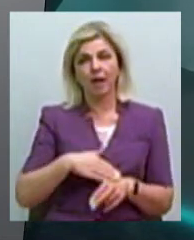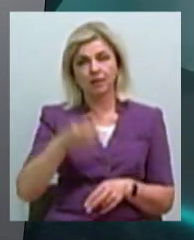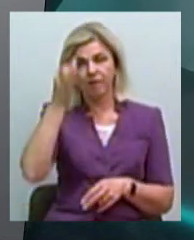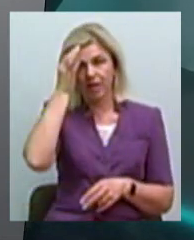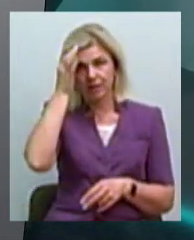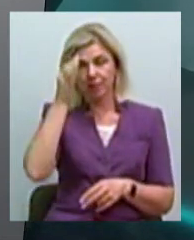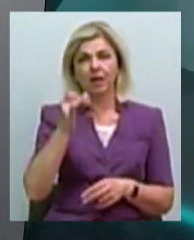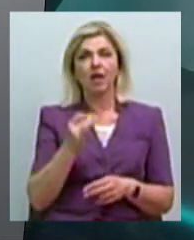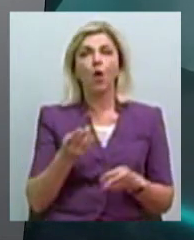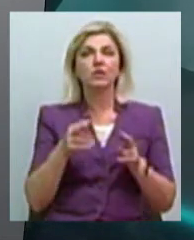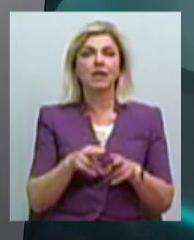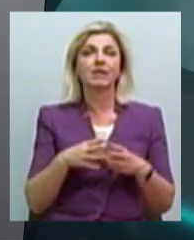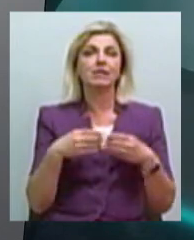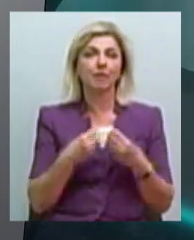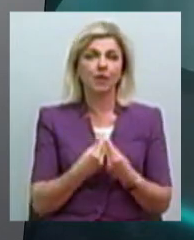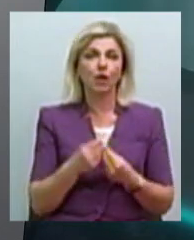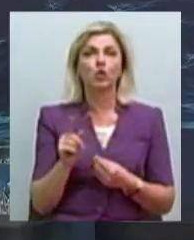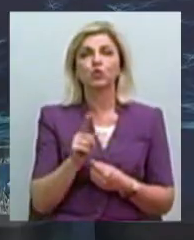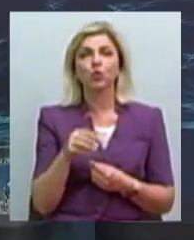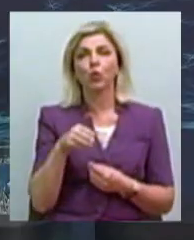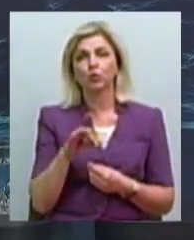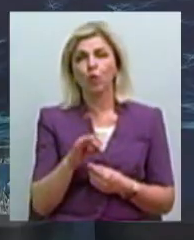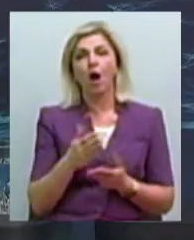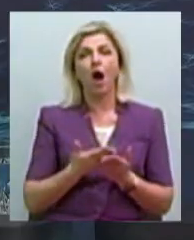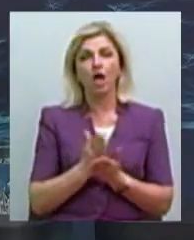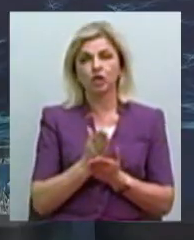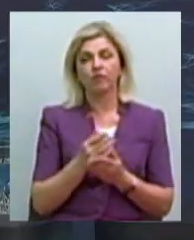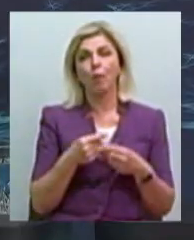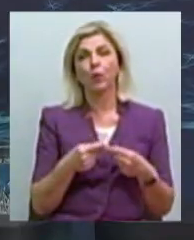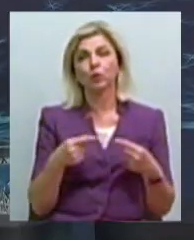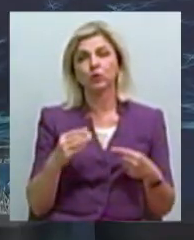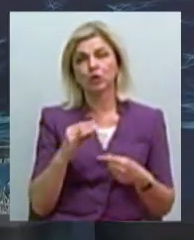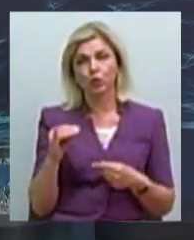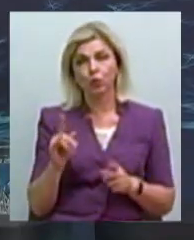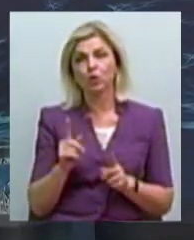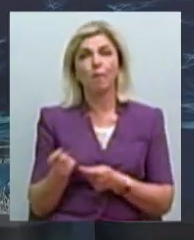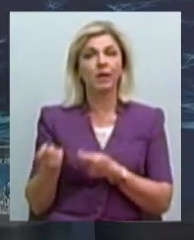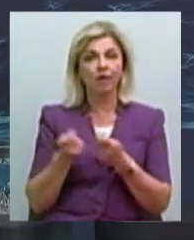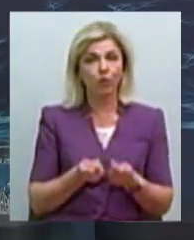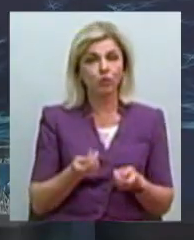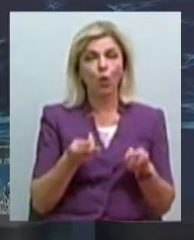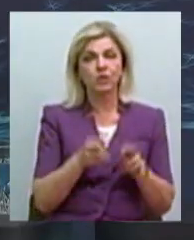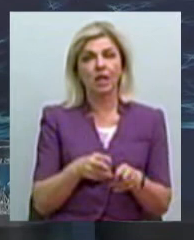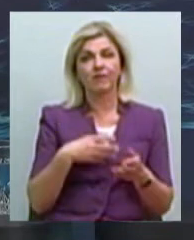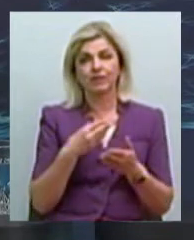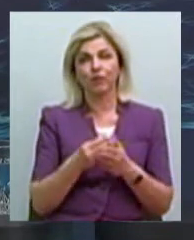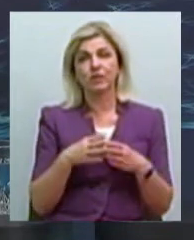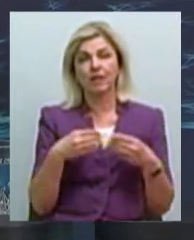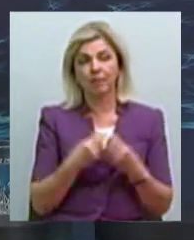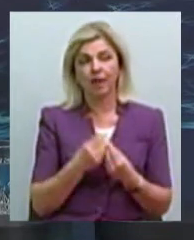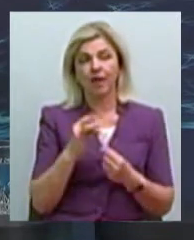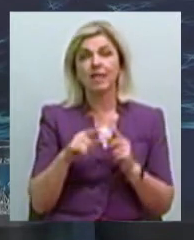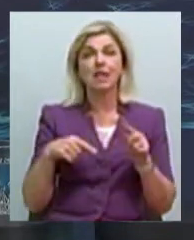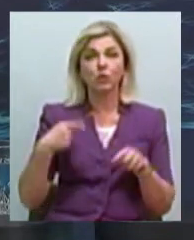рассказал семье, может, что-то хорошее вот в плане качественную продукцию тоже он привез, оставил своей семье и, возможно, в следующий раз уже прям с